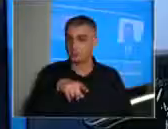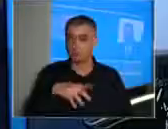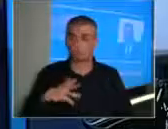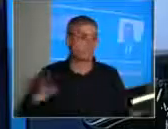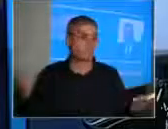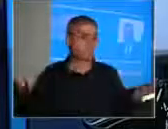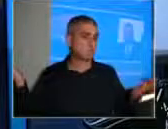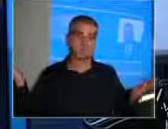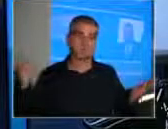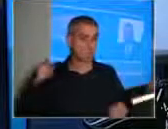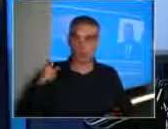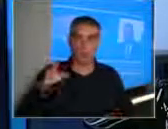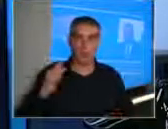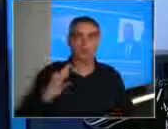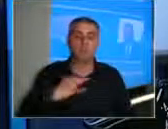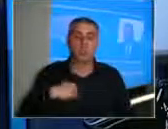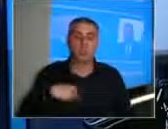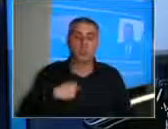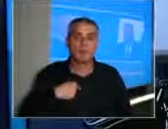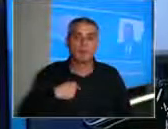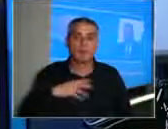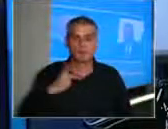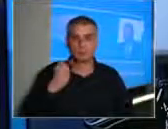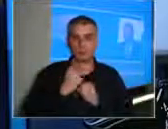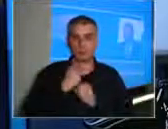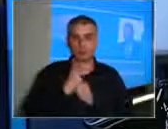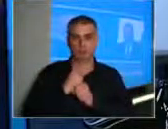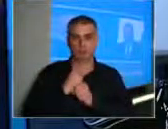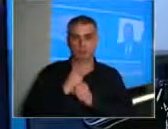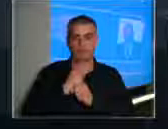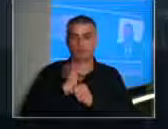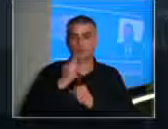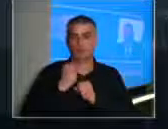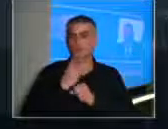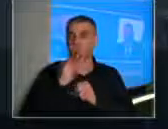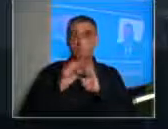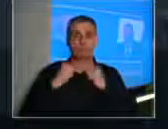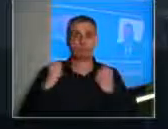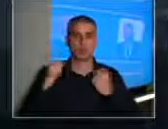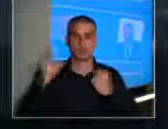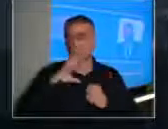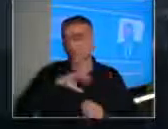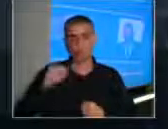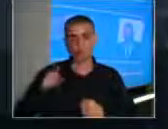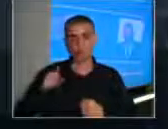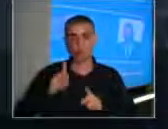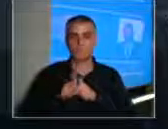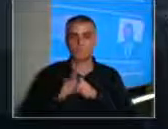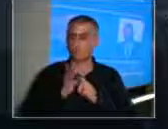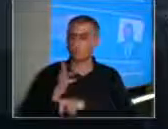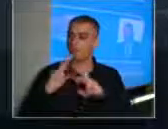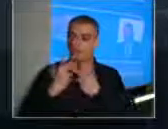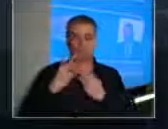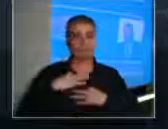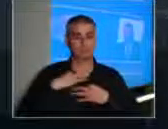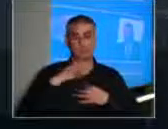אני לא, לא, לא הוא. מה שפגע בנו אולי זה מה שעשה... מה שעשו יהדות התורה, שלקחו וכאילו פנו לציבור